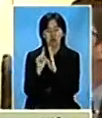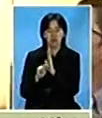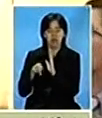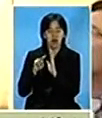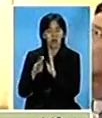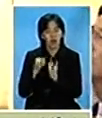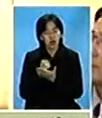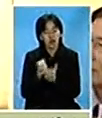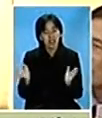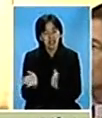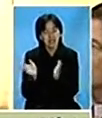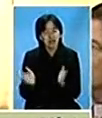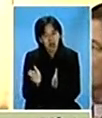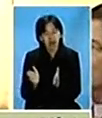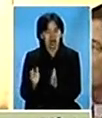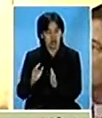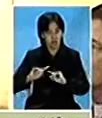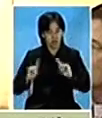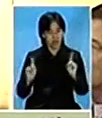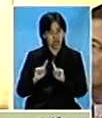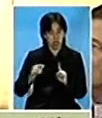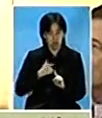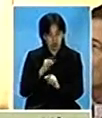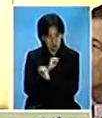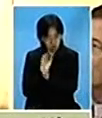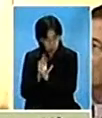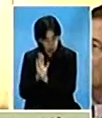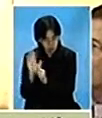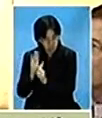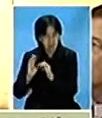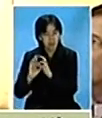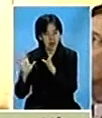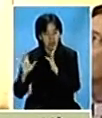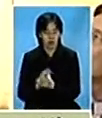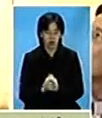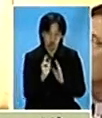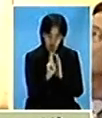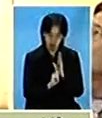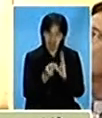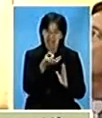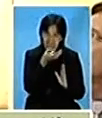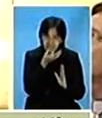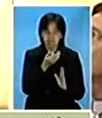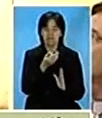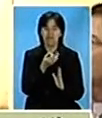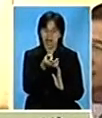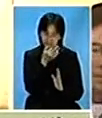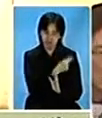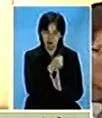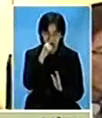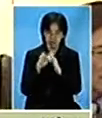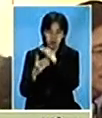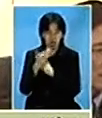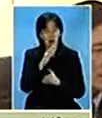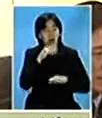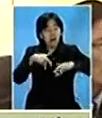องพรบฉบับนั้นไม่ได้เกี่ยวกับเราไม่ได้ไปคุ้มครองตรงนั้นเราไม่ได้เกี่ยวข้องตรงนั้นนะครับผมขออนุญาตถ้าเผื่อทางภาคประชาชนจะเพิ่มเติมก็